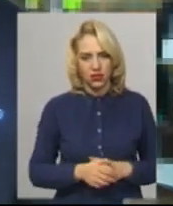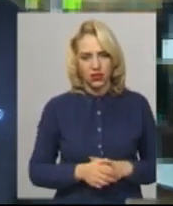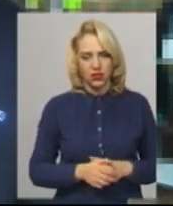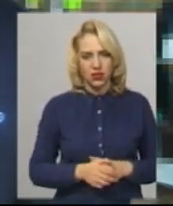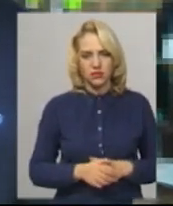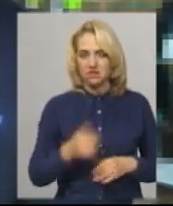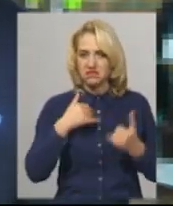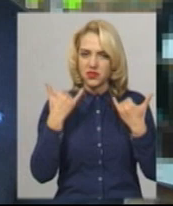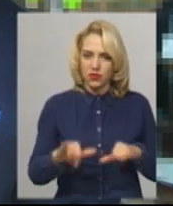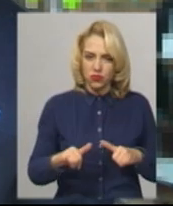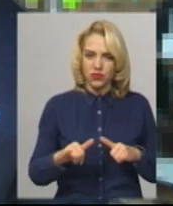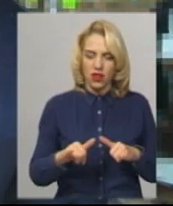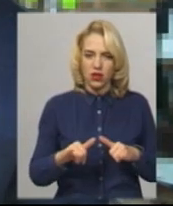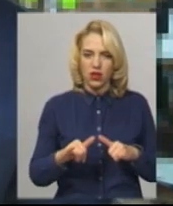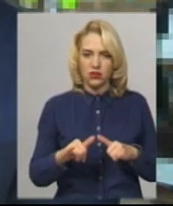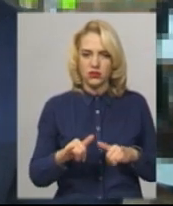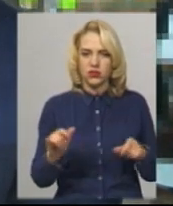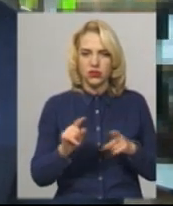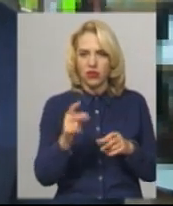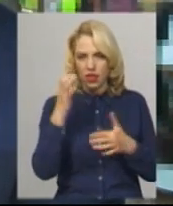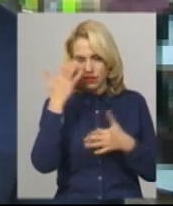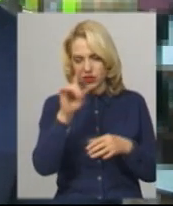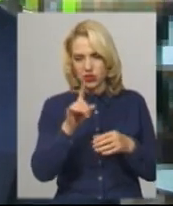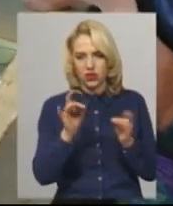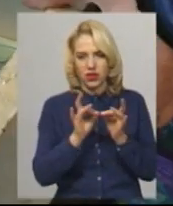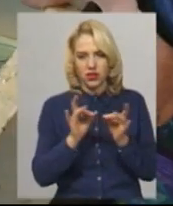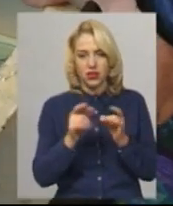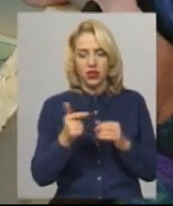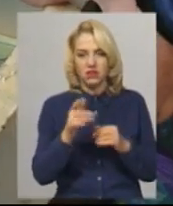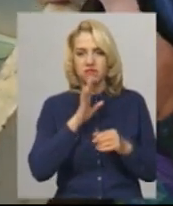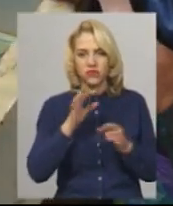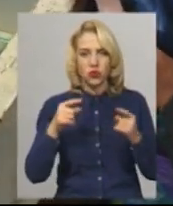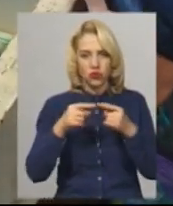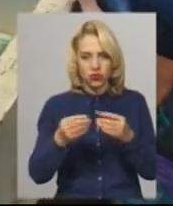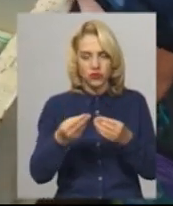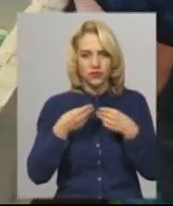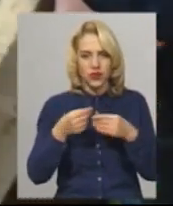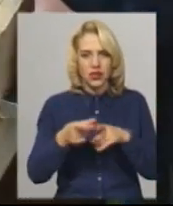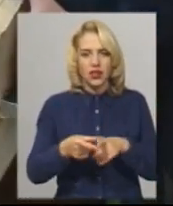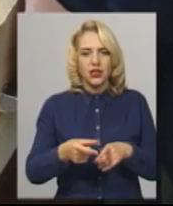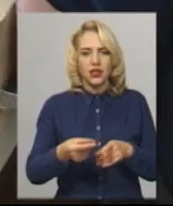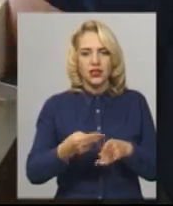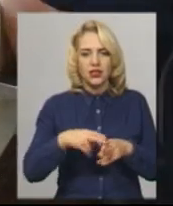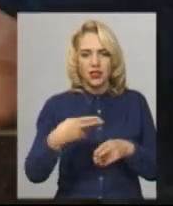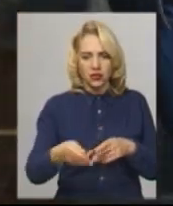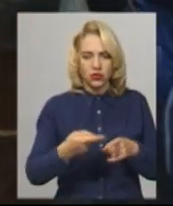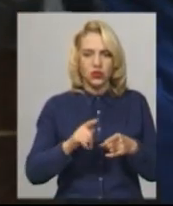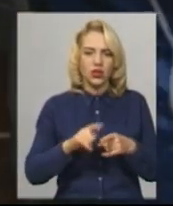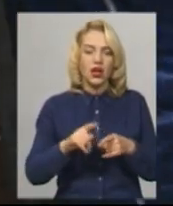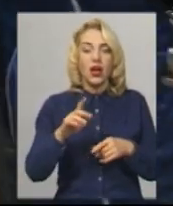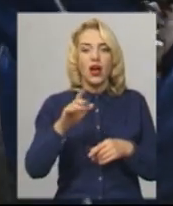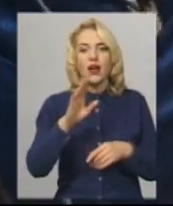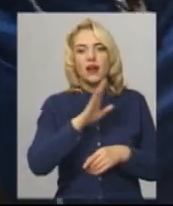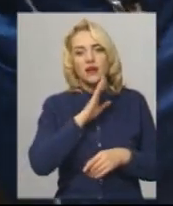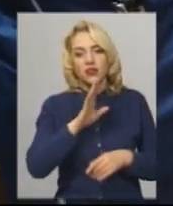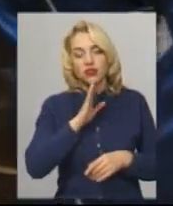таки, 10 рублів, ви то, що 10 рублів. Олена запитує в кожного покупця, які гроші він платить. Решту віддає з